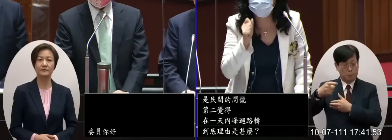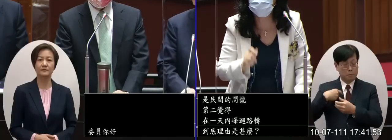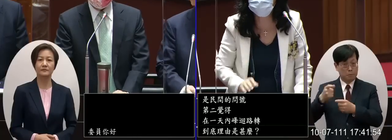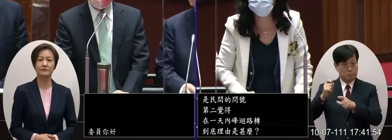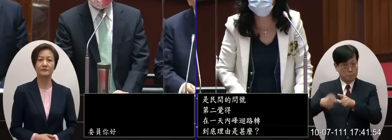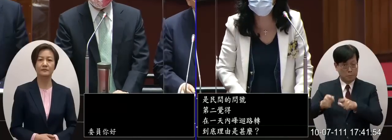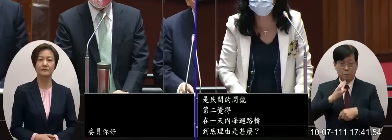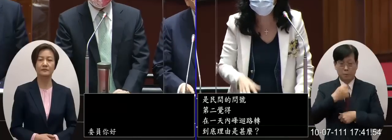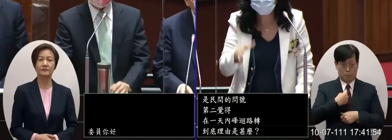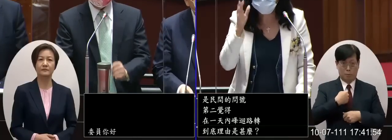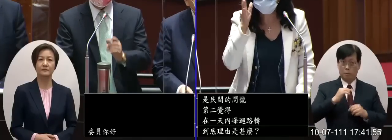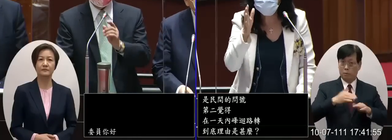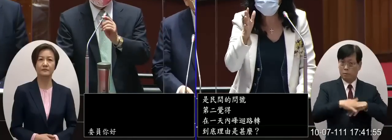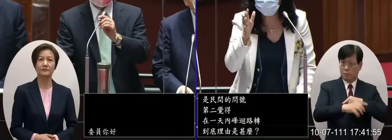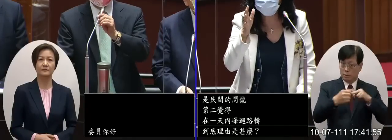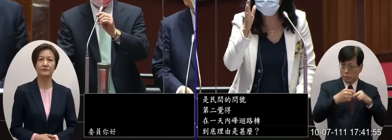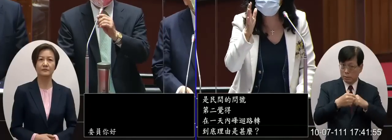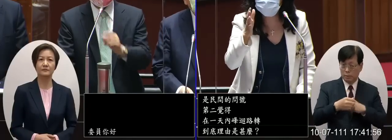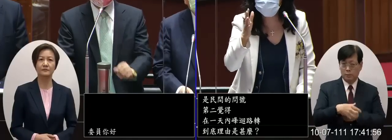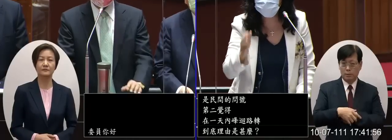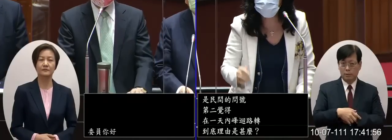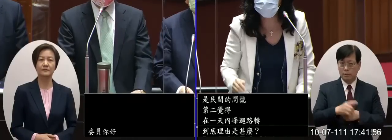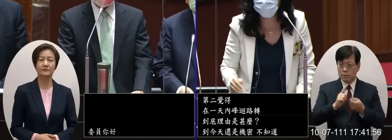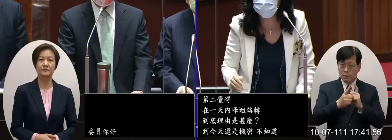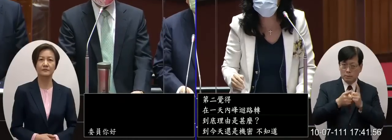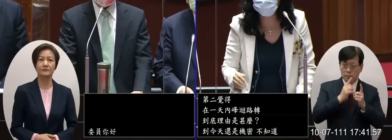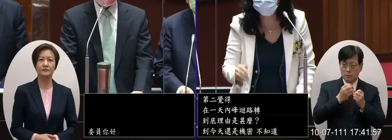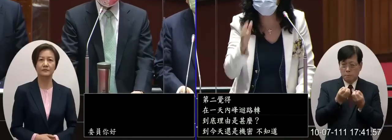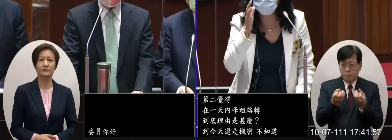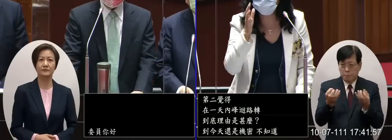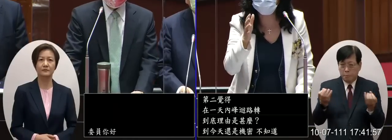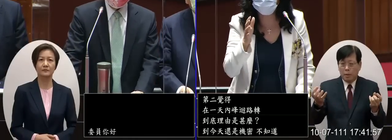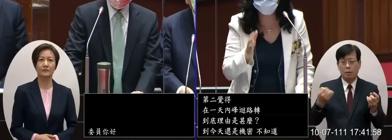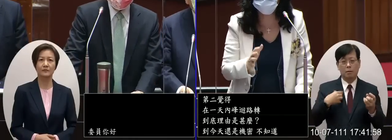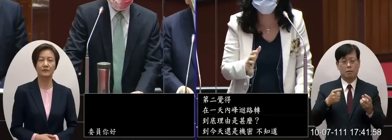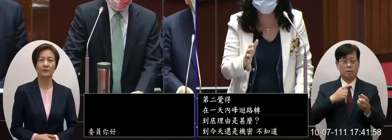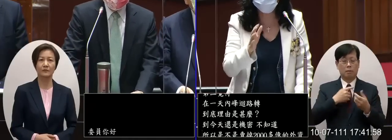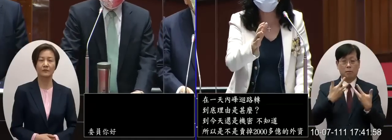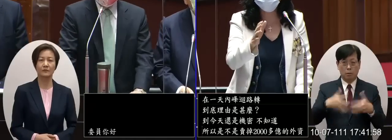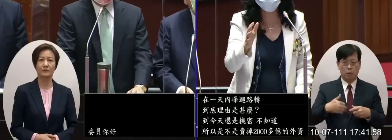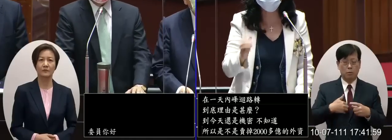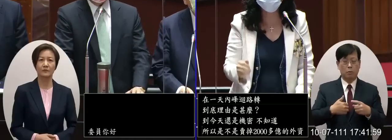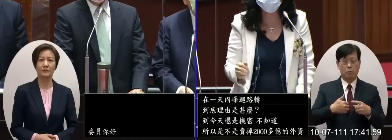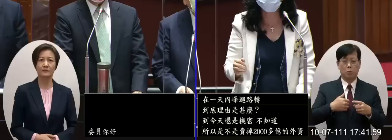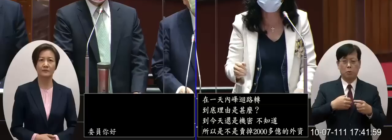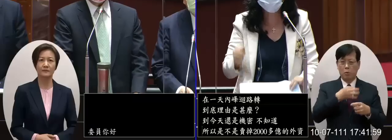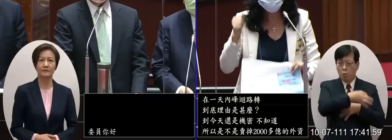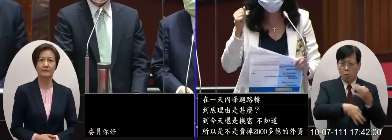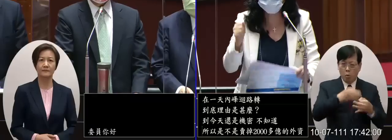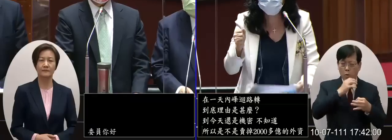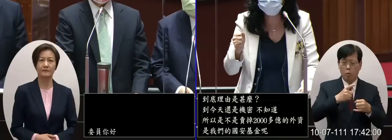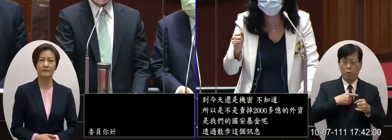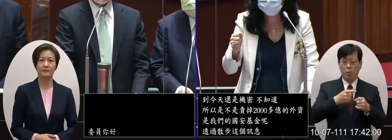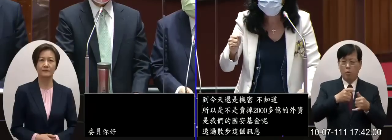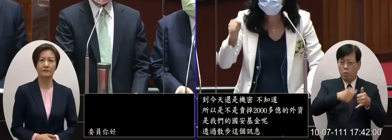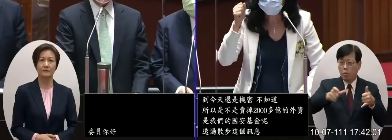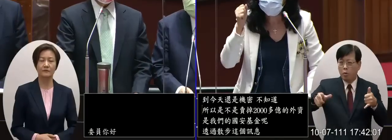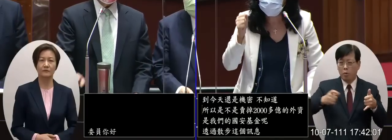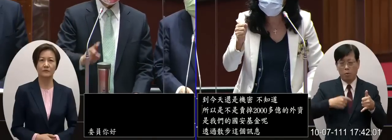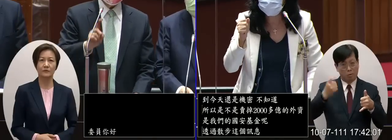我们的国安基金呢？透过散布这个讯息，让散户以为国安基金会进盘，结